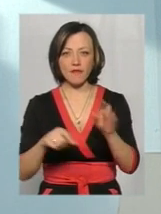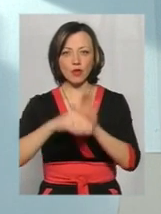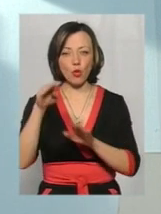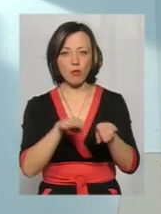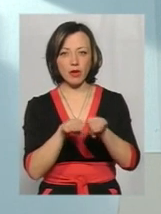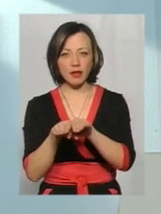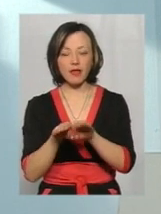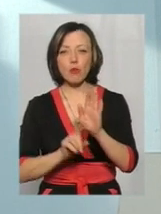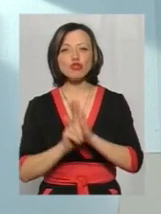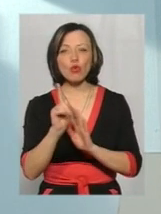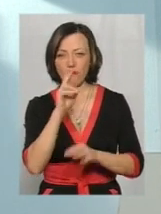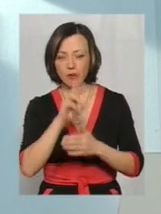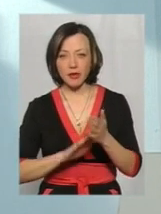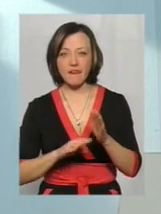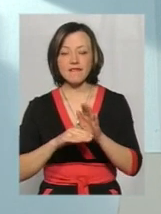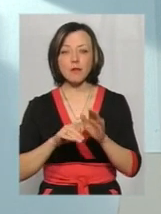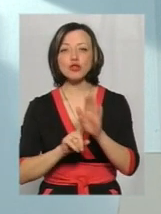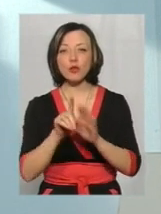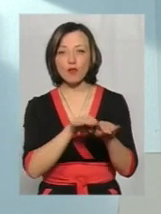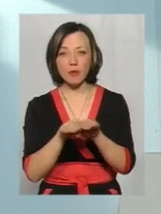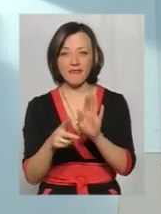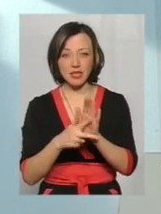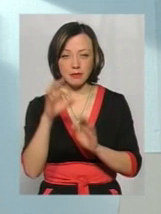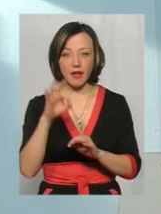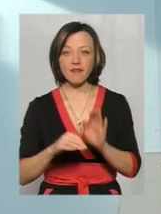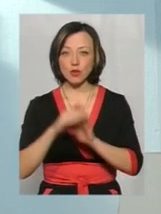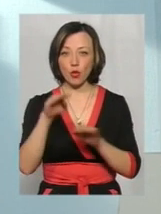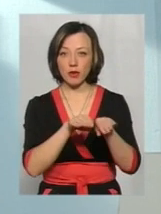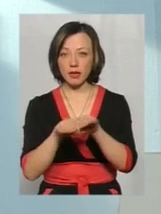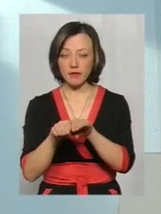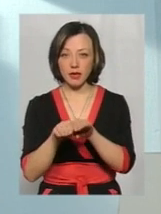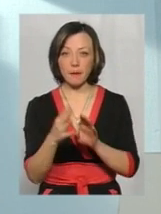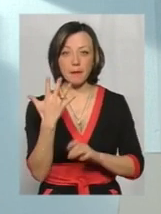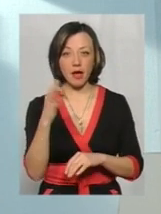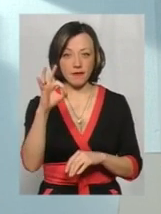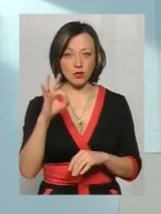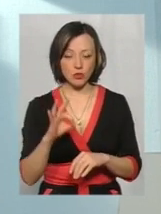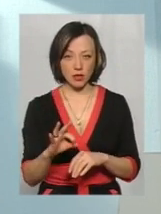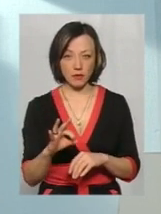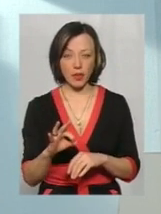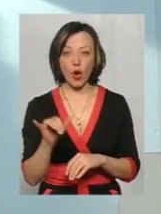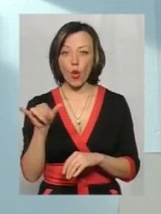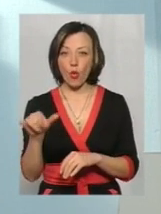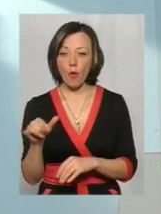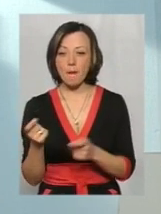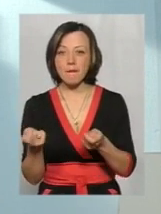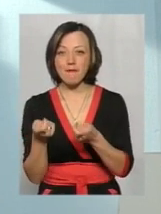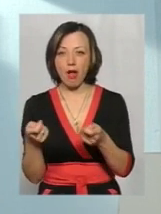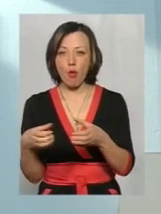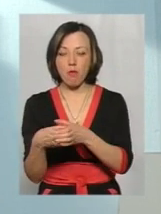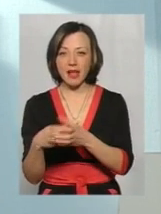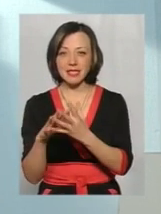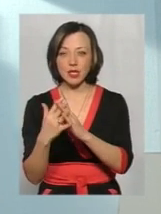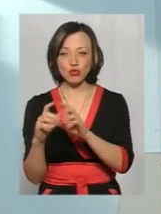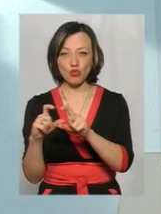рівні, на початковому рівні 8%, на високому рівні 5%. У малокомплектних